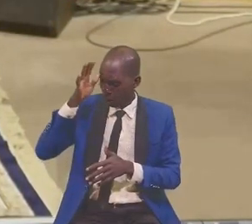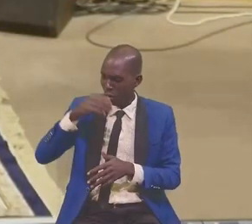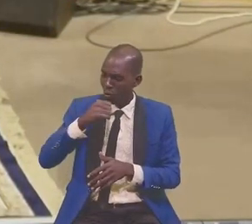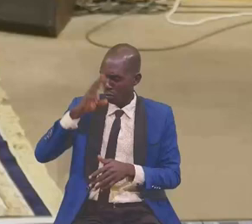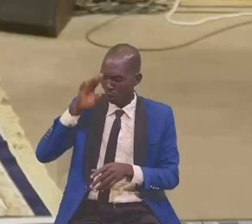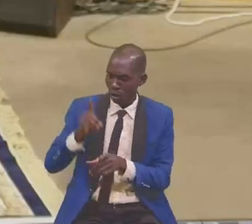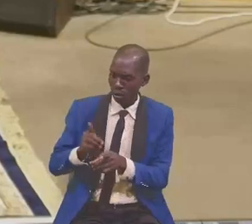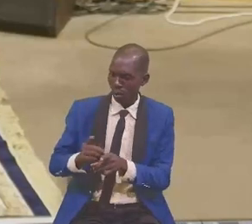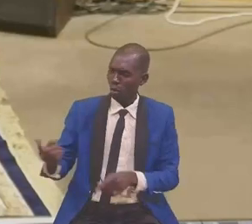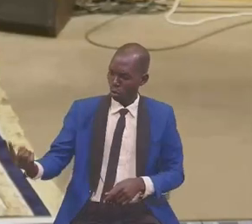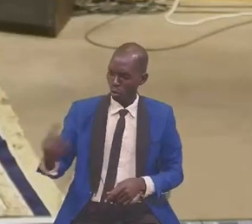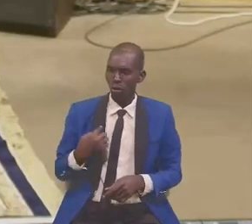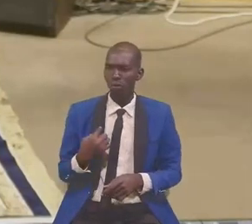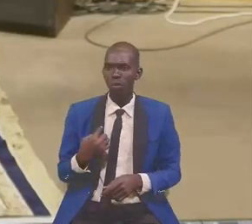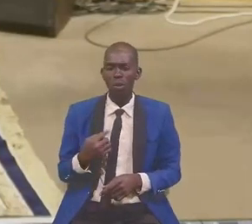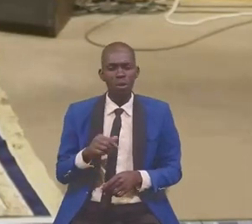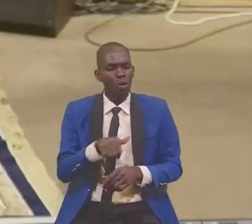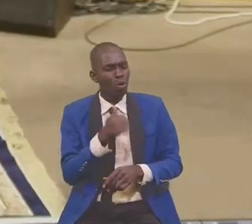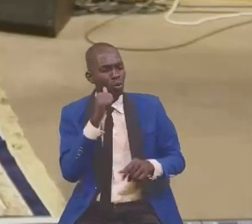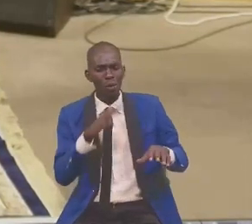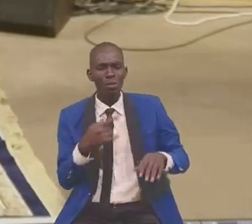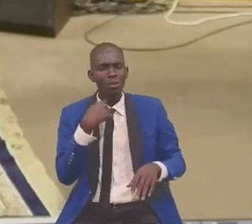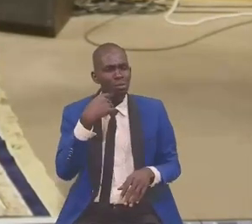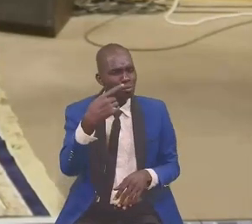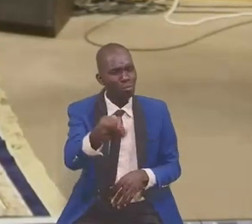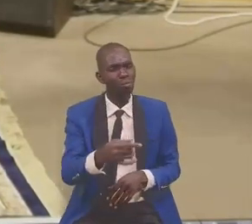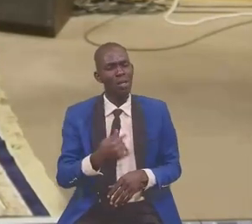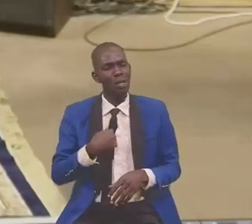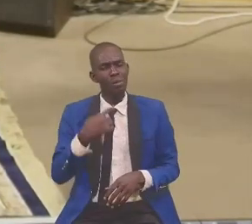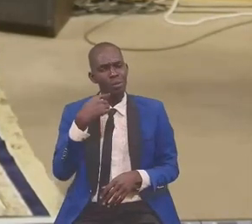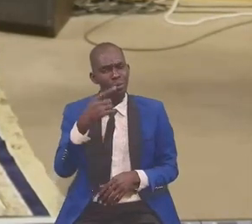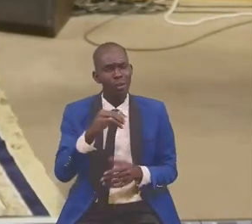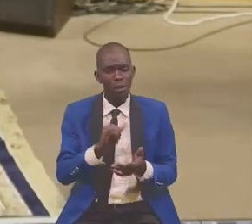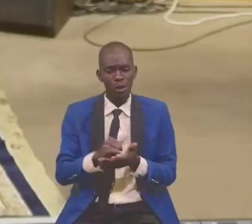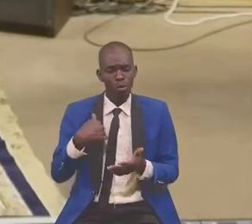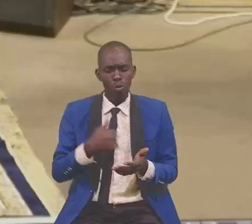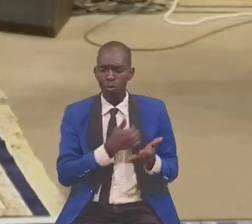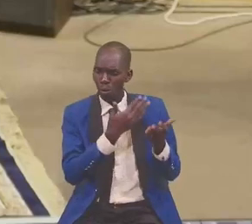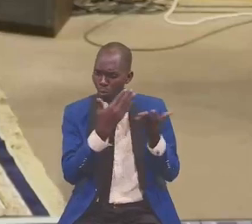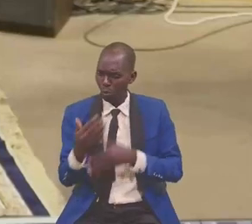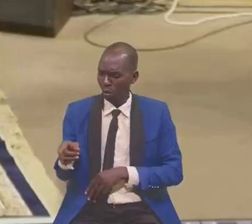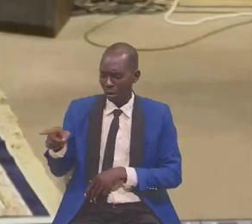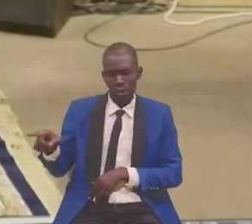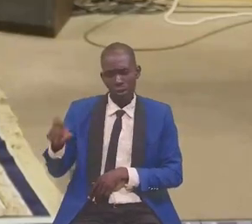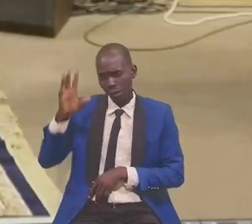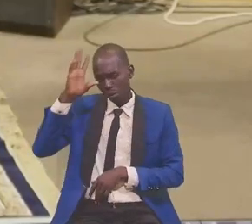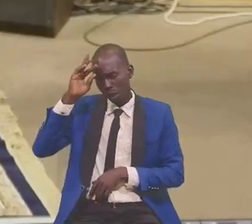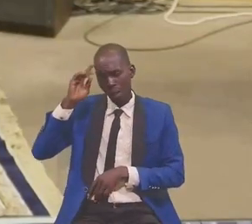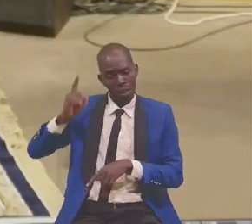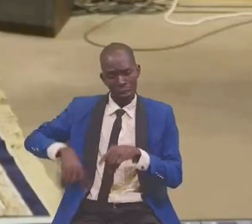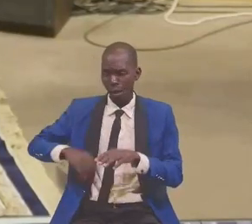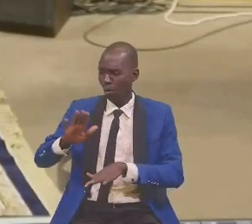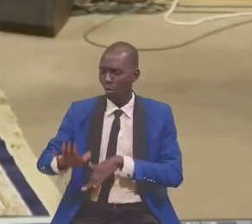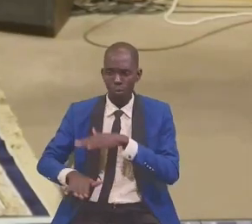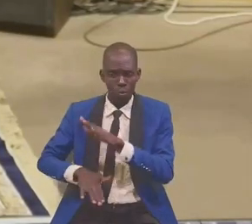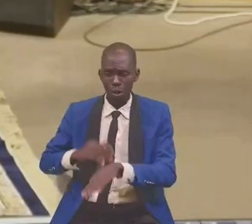Le monsieur a dit, je vous ai dit, nous avons amené, il ne peut pas marcher, il ne peut pas se lever, il ne peut rien faire.